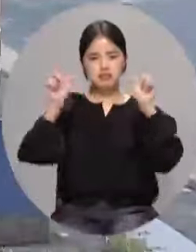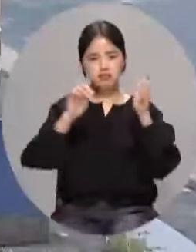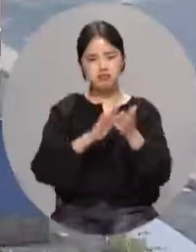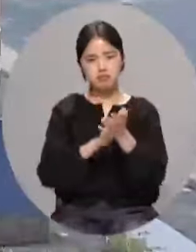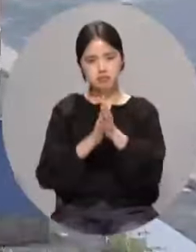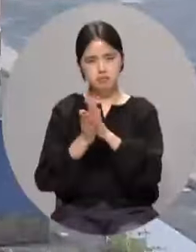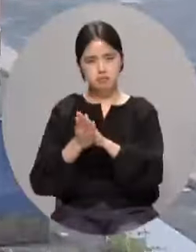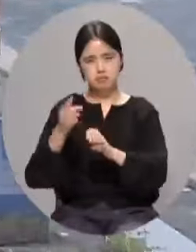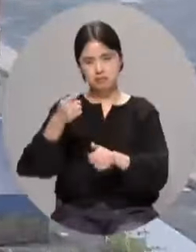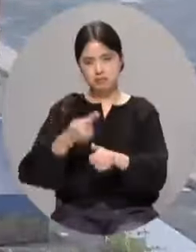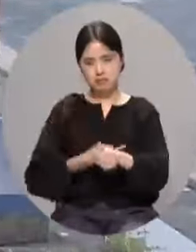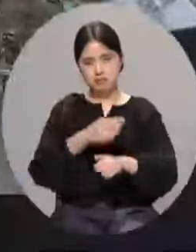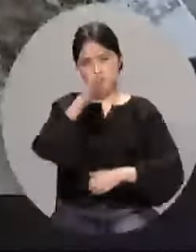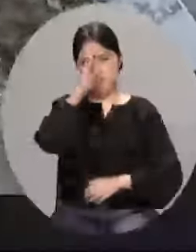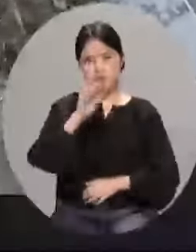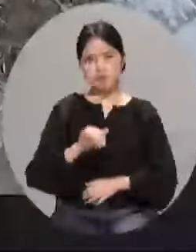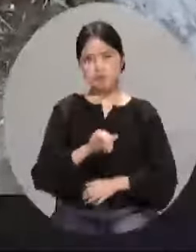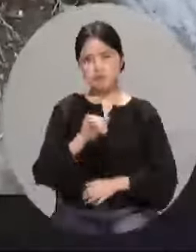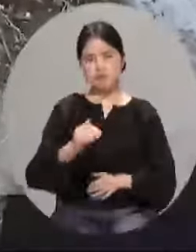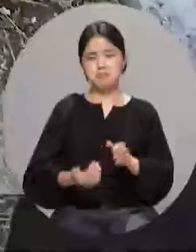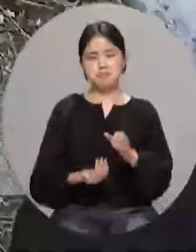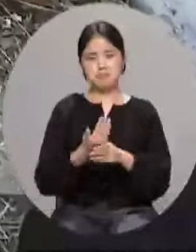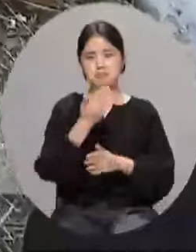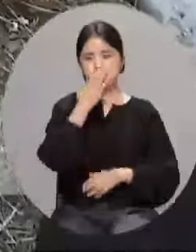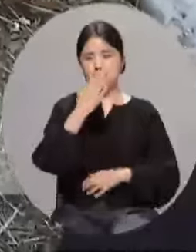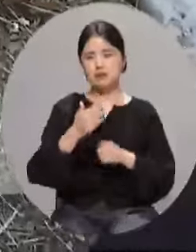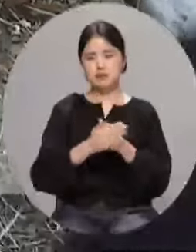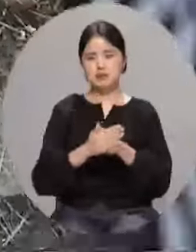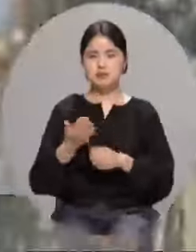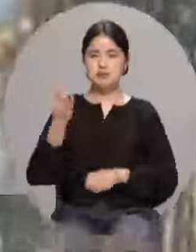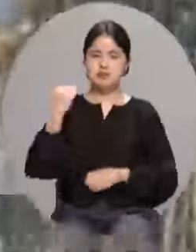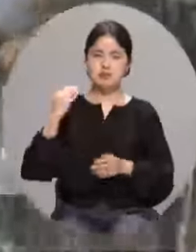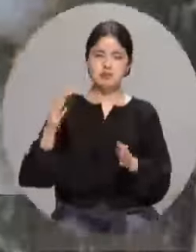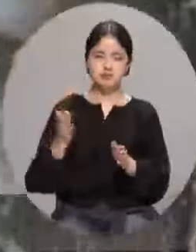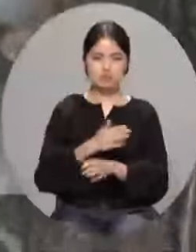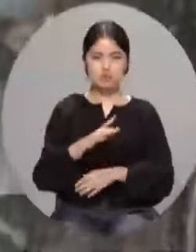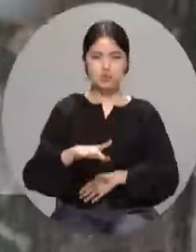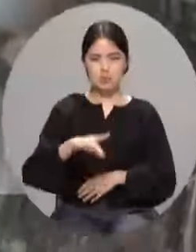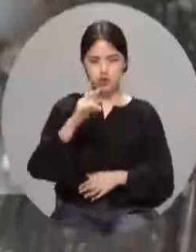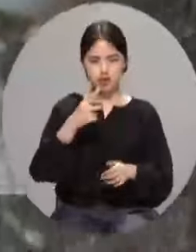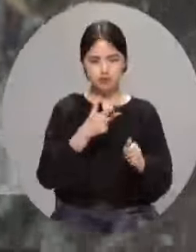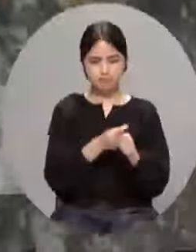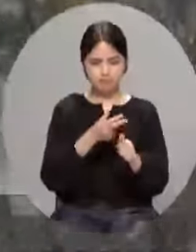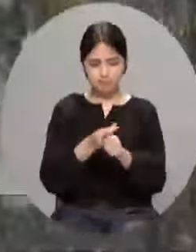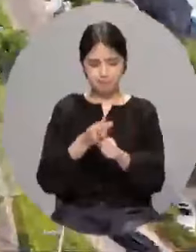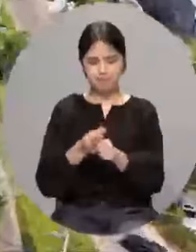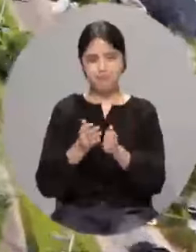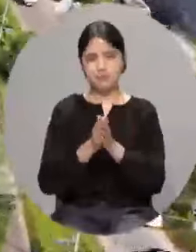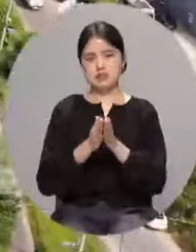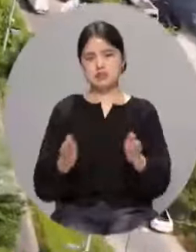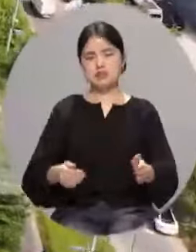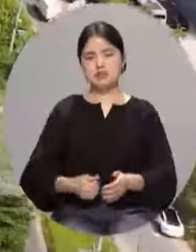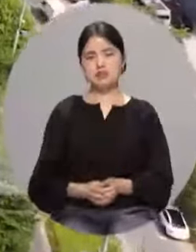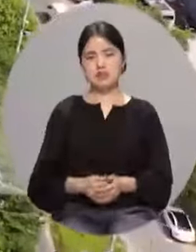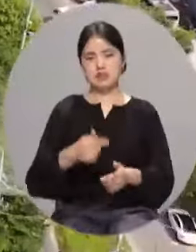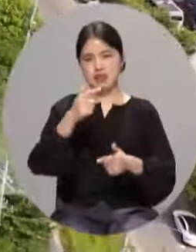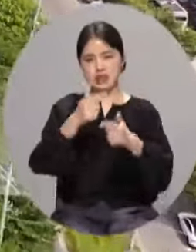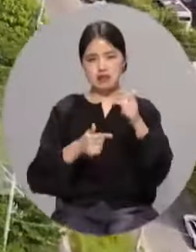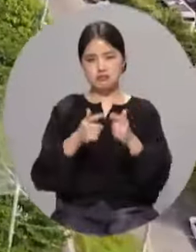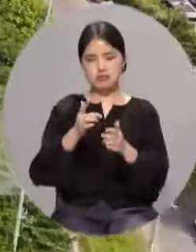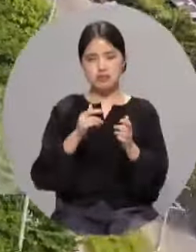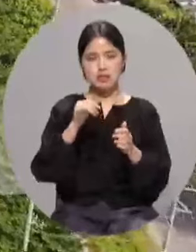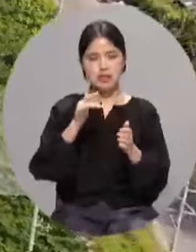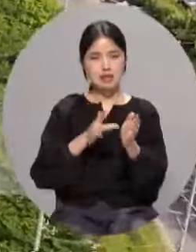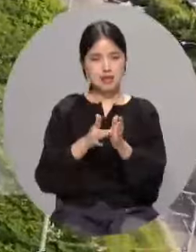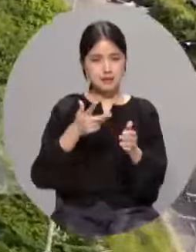인한 병해충 발생 가능성이 커지면서 지난달부터 선제적인 작업이 시작됐습니다. 나무에 주사를 놓게